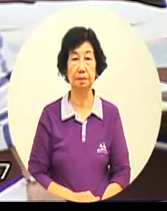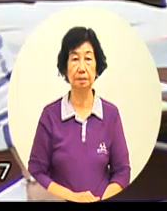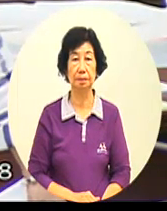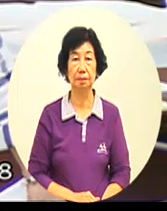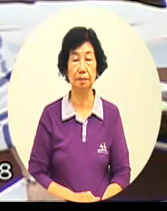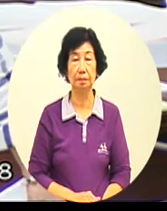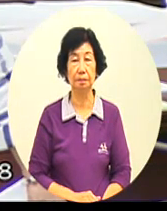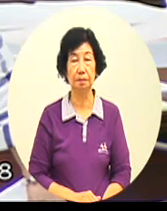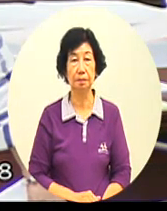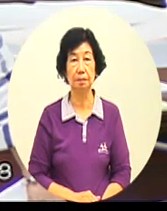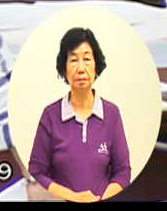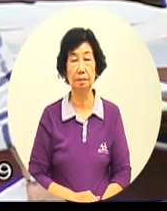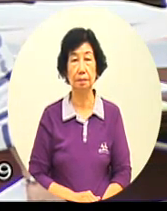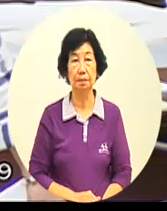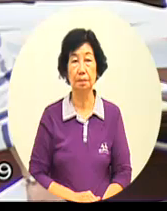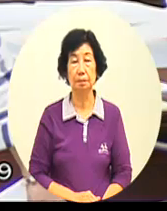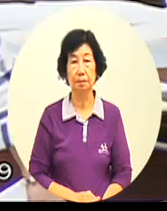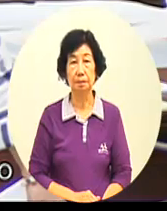啊，这边。